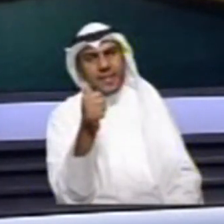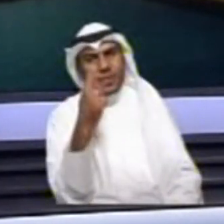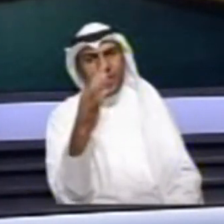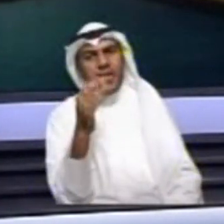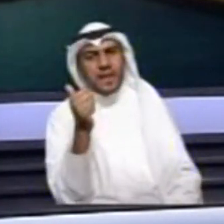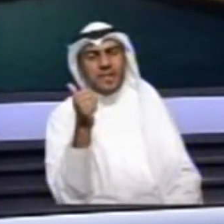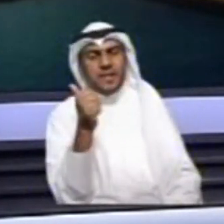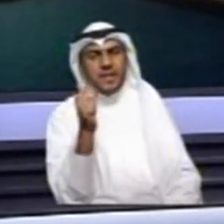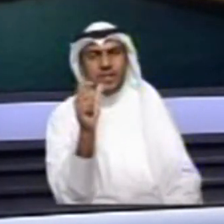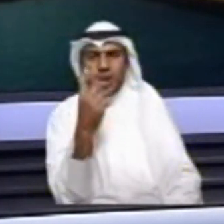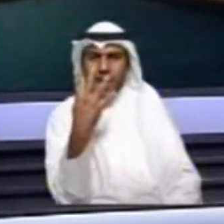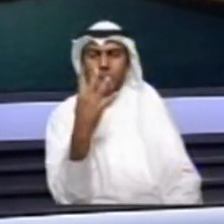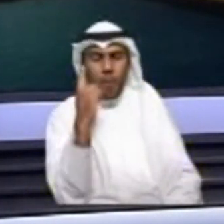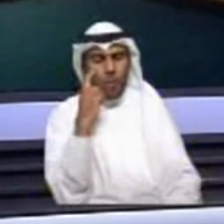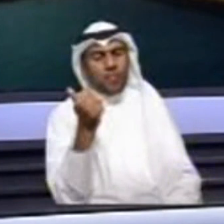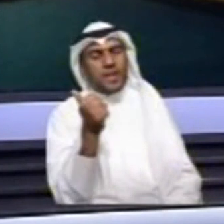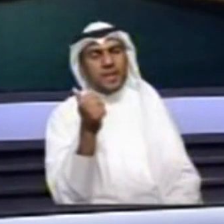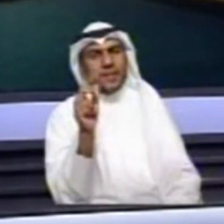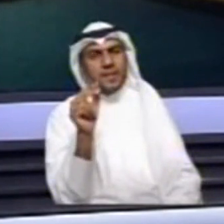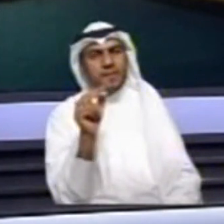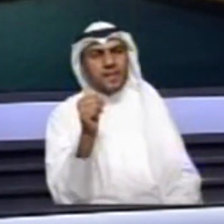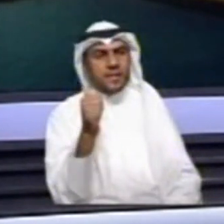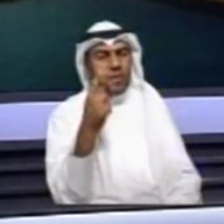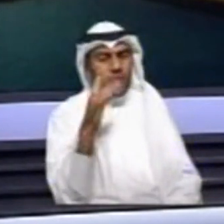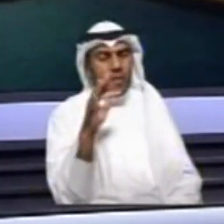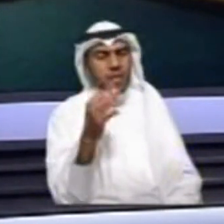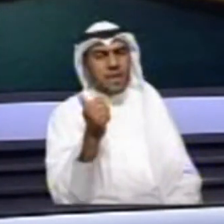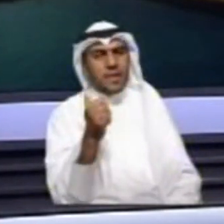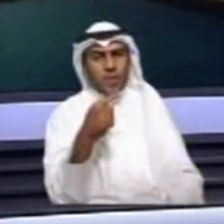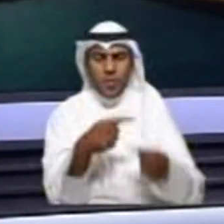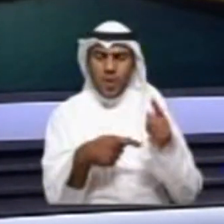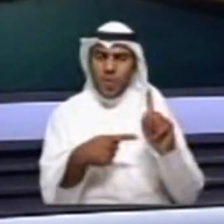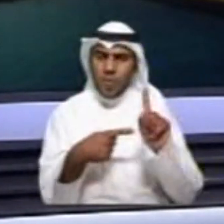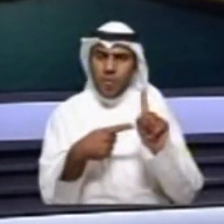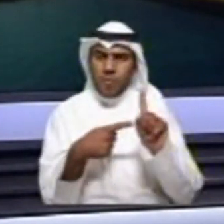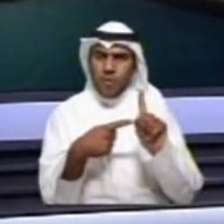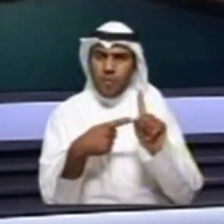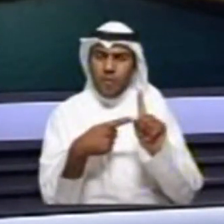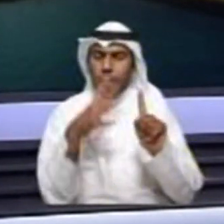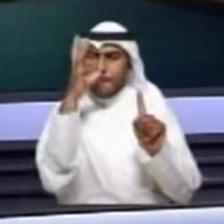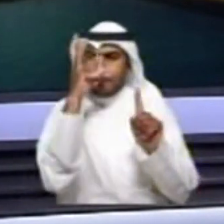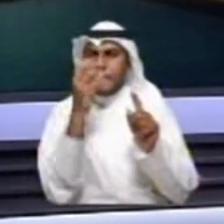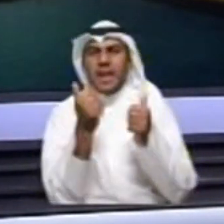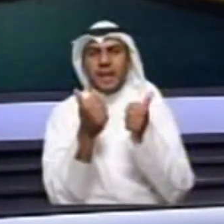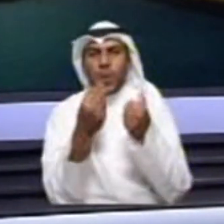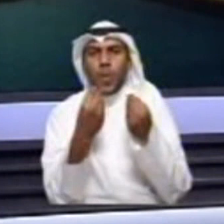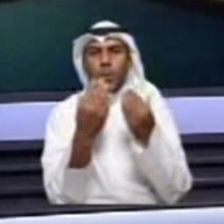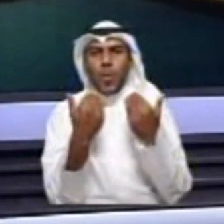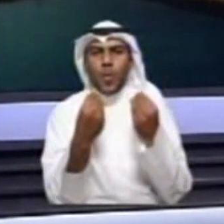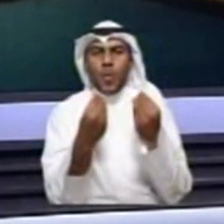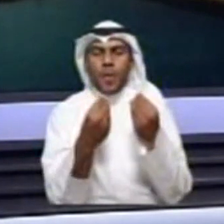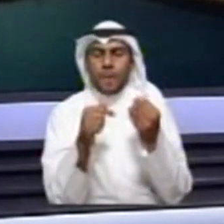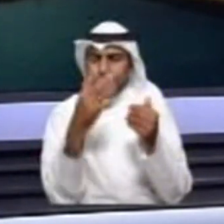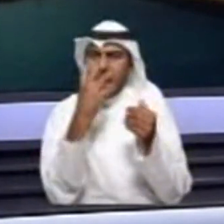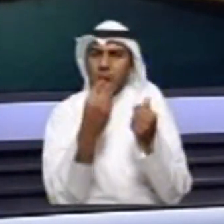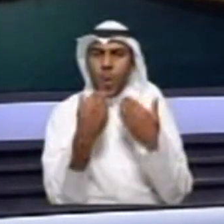الوقت من شهر أبريل، ودرجات حرارة يعني مستمرة بالاعتدال ليلا، وإن شاء الله الليلة كذلك أجواءنا لطيفة